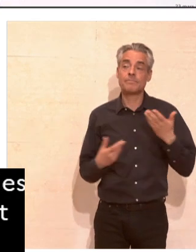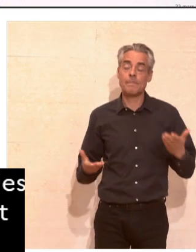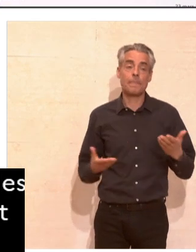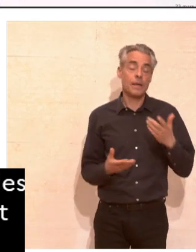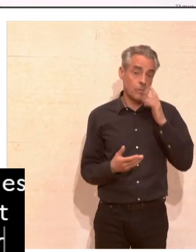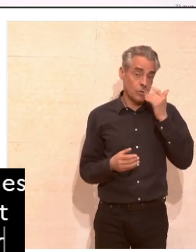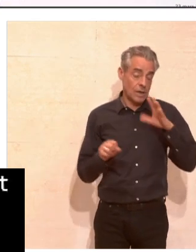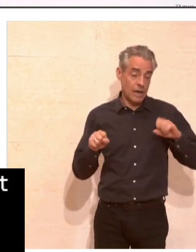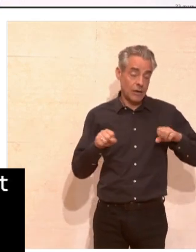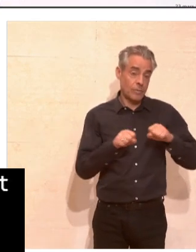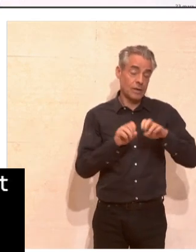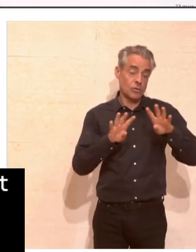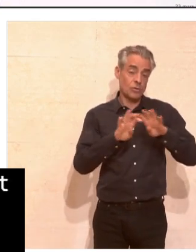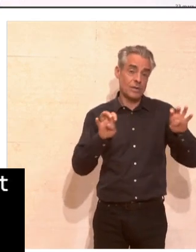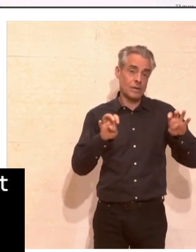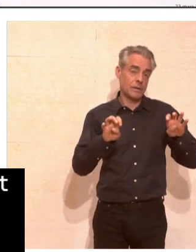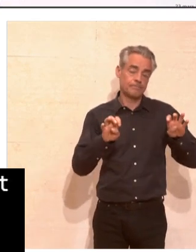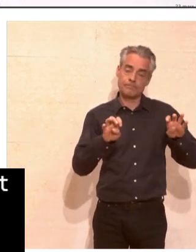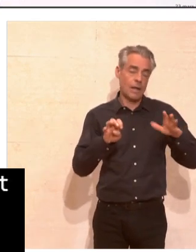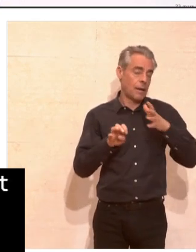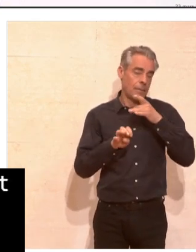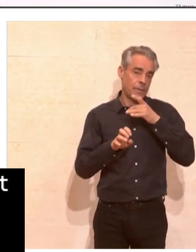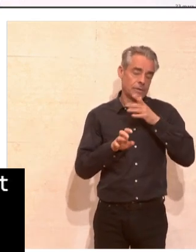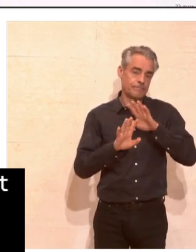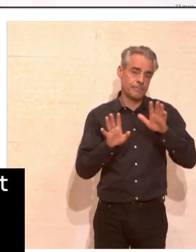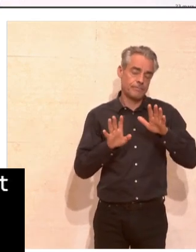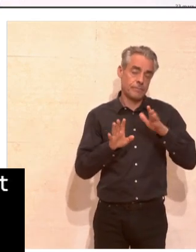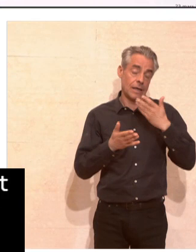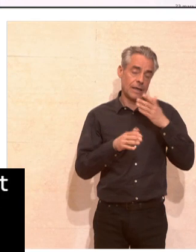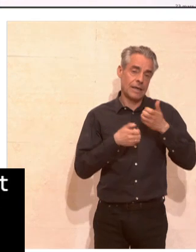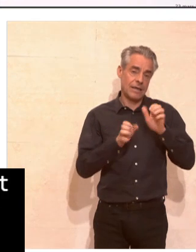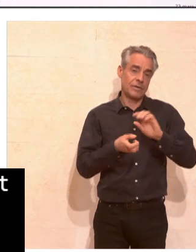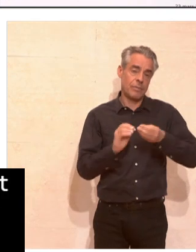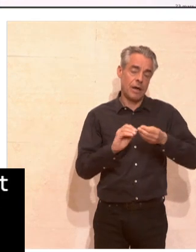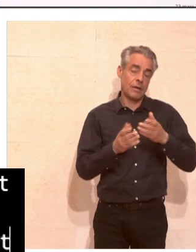la récupération du week-end n'est pas un bon signe et ne prévient pas